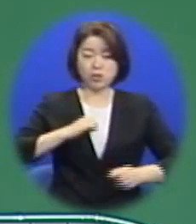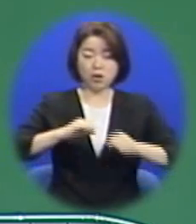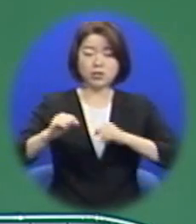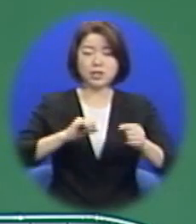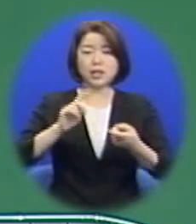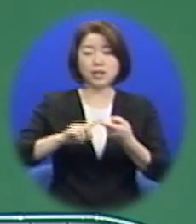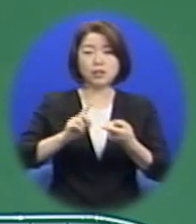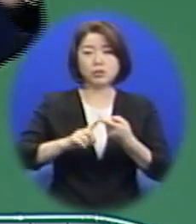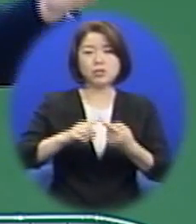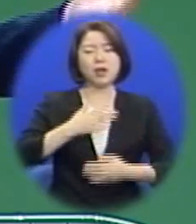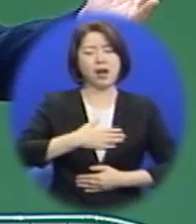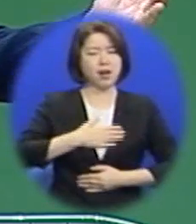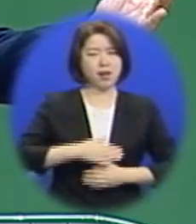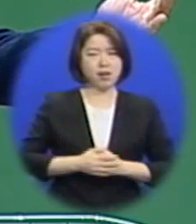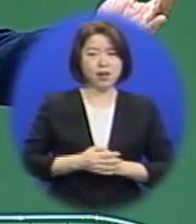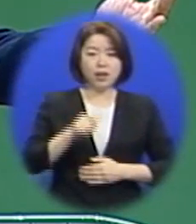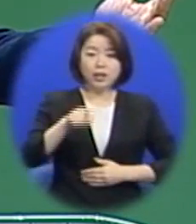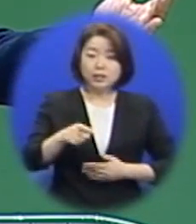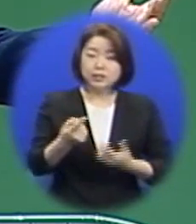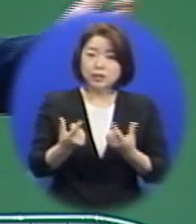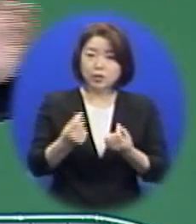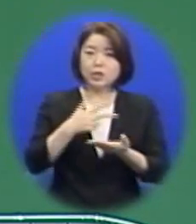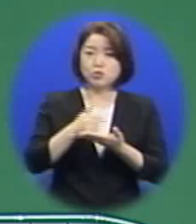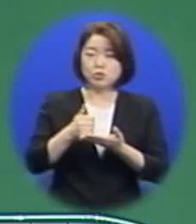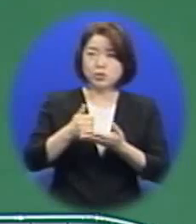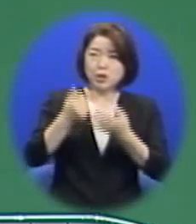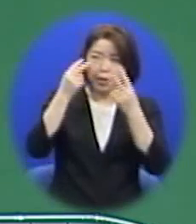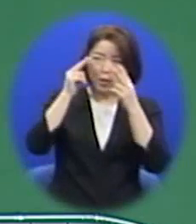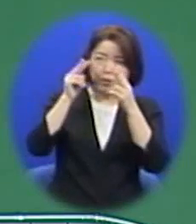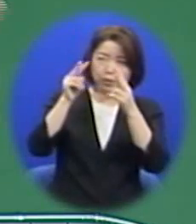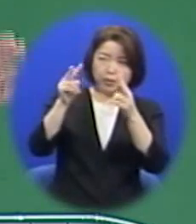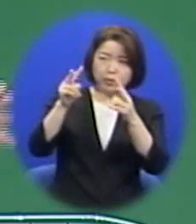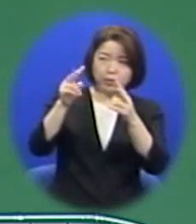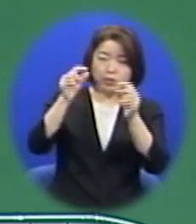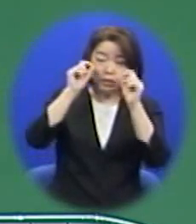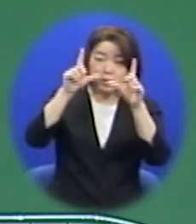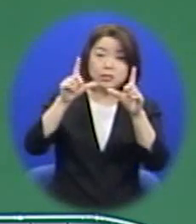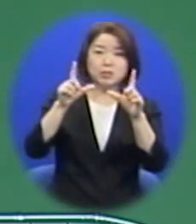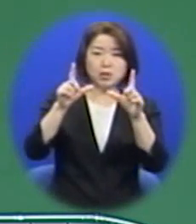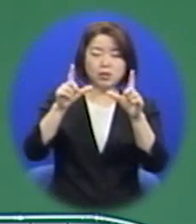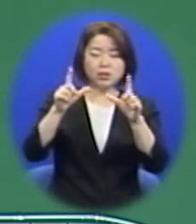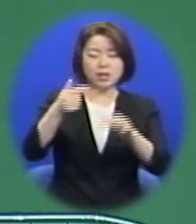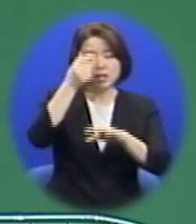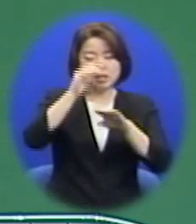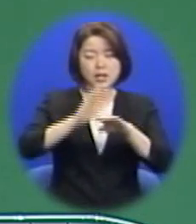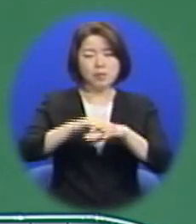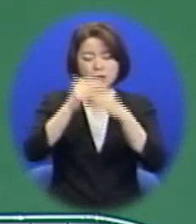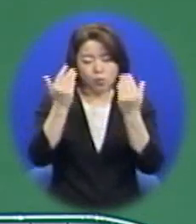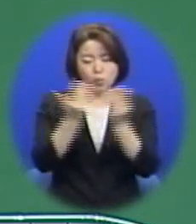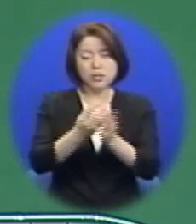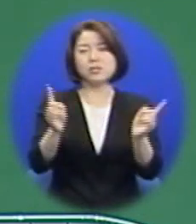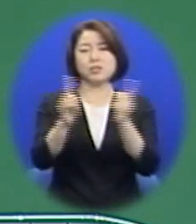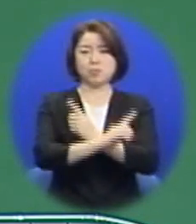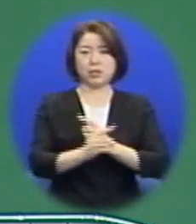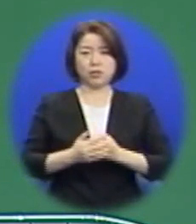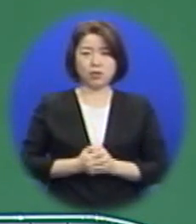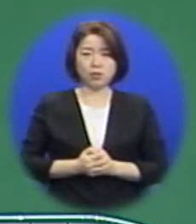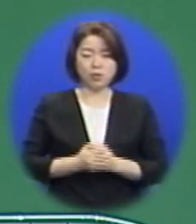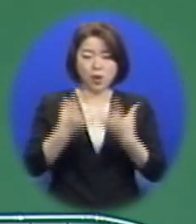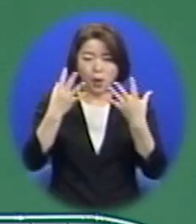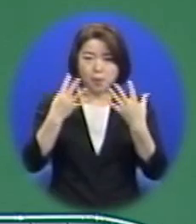그렇게 주님을 바라보는 눈이 뜨이고 나면 그러면 예배는 완전히 달라지게 됩니다. 많은